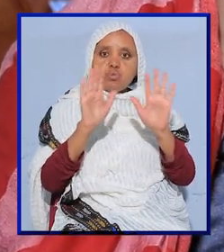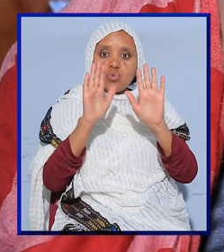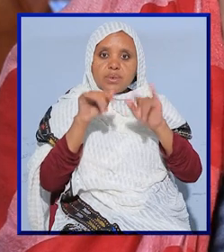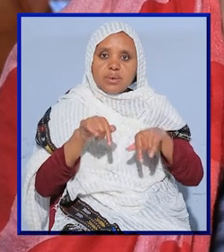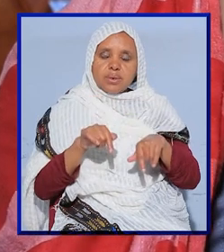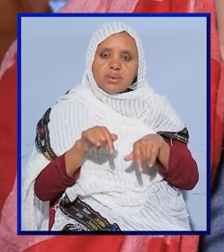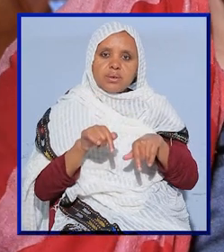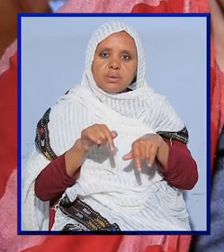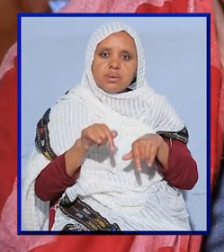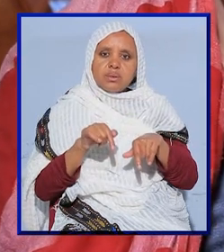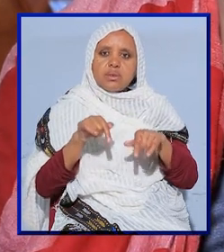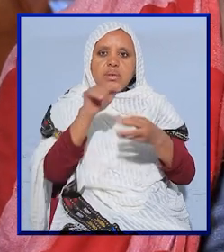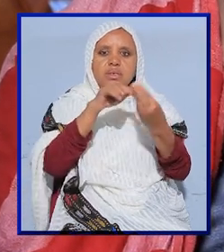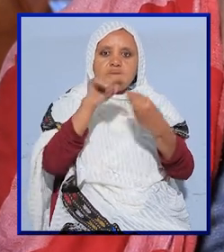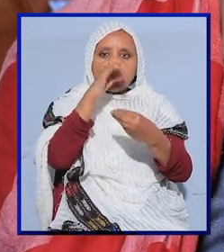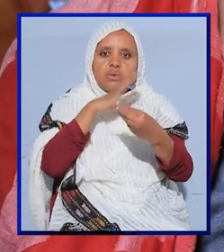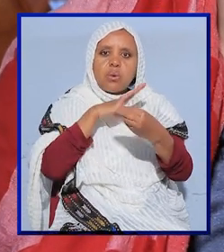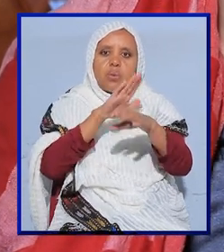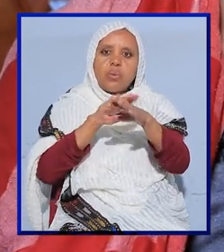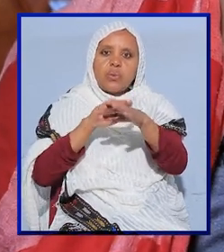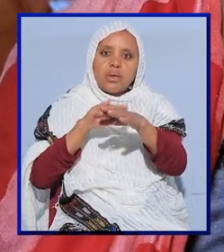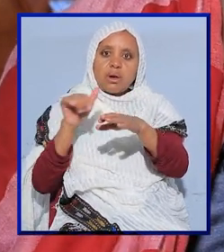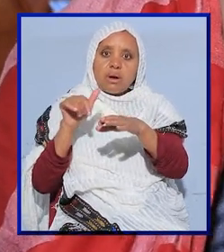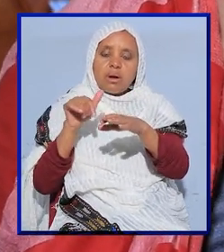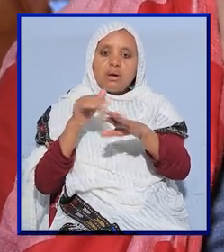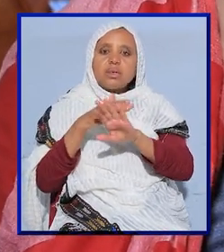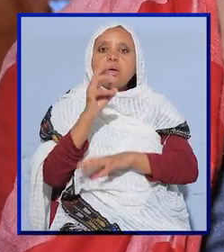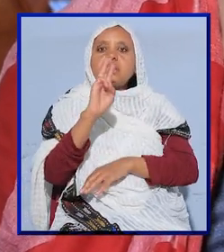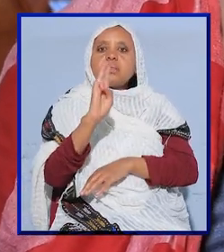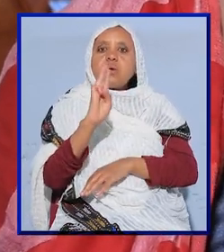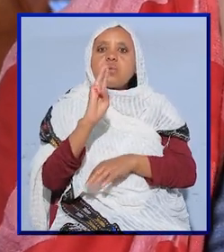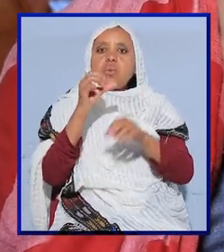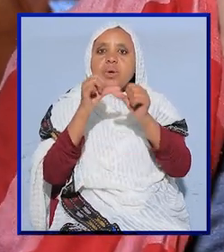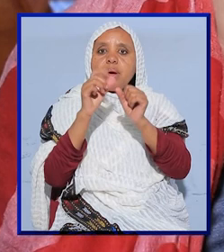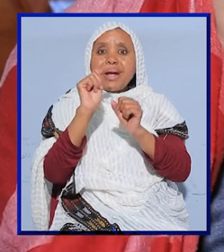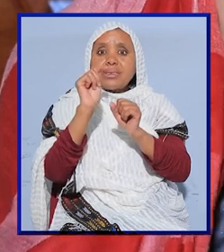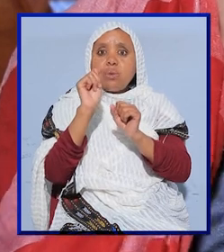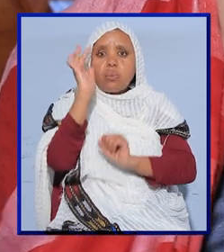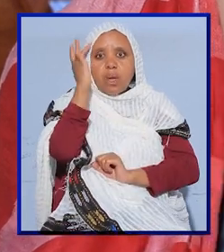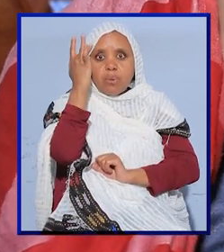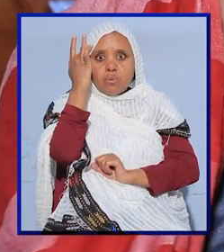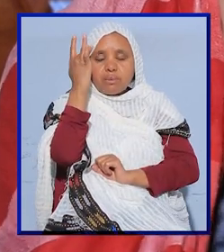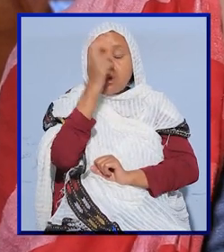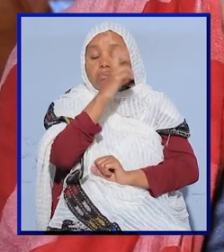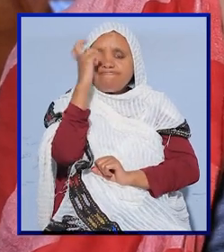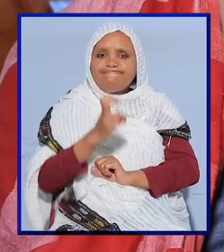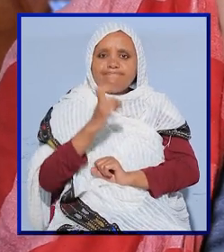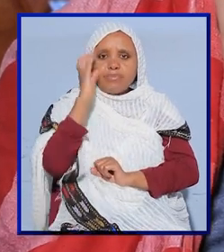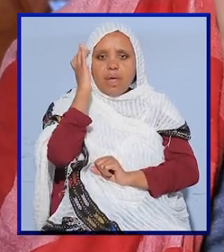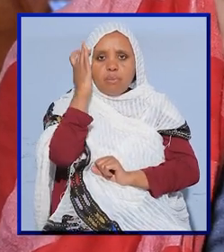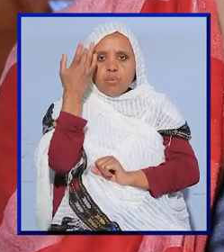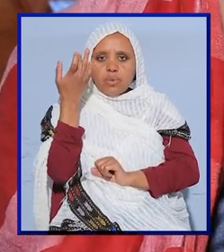እሁድ እዚህ የሰፈር ሰው ተጠራ ከተሰኞ ውይ ማክሰኞ ታመምኩ በቃ